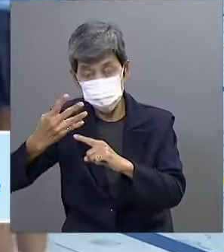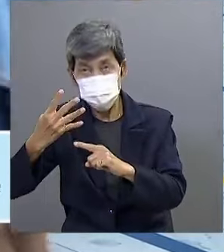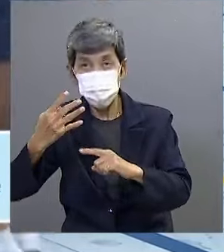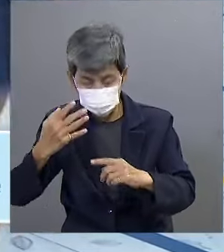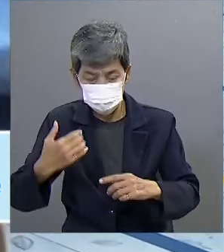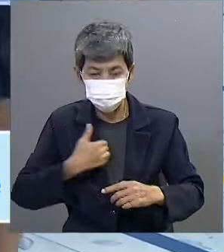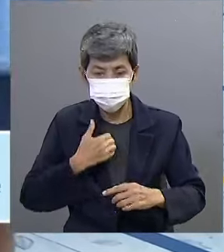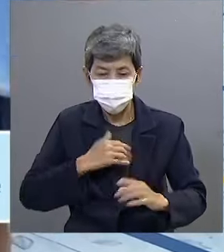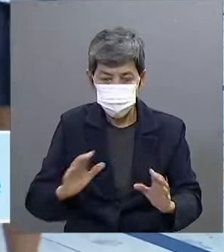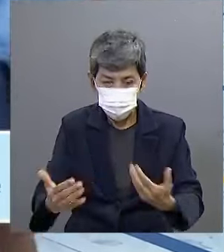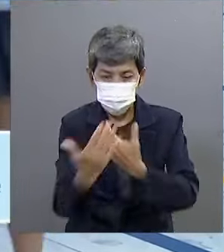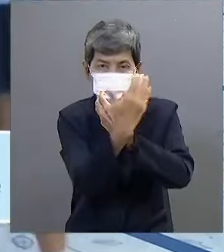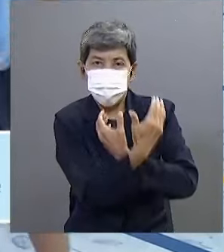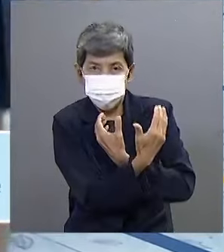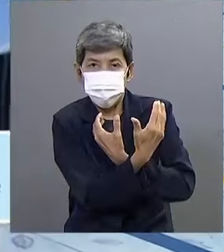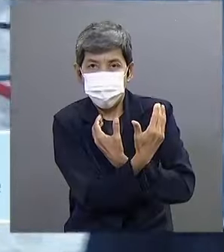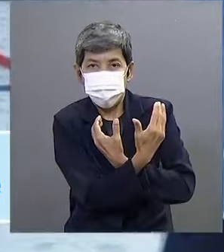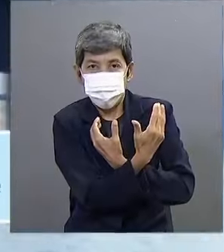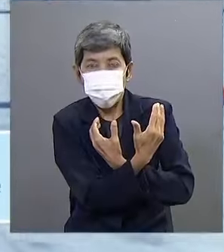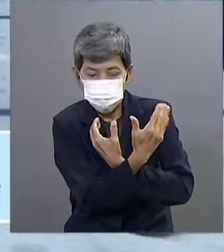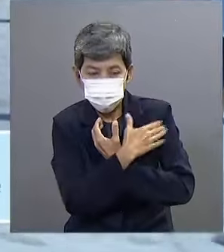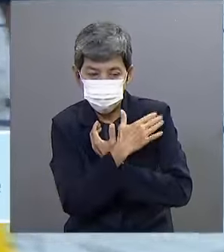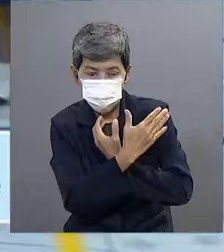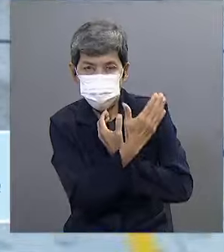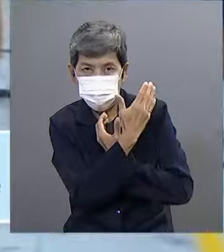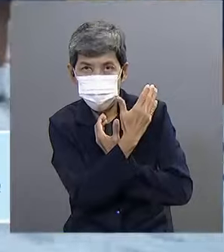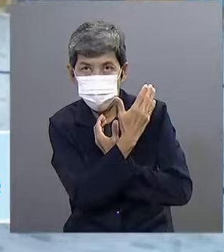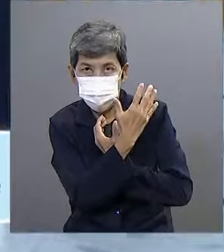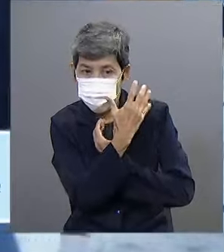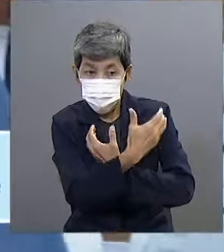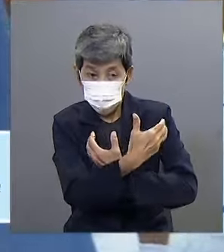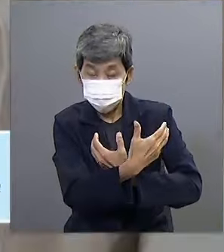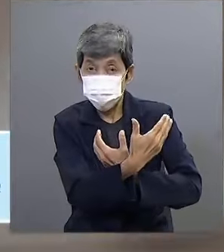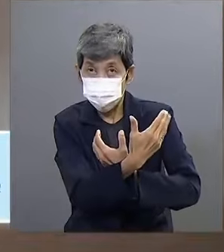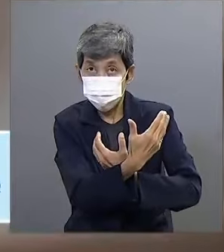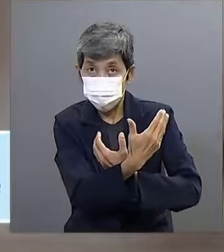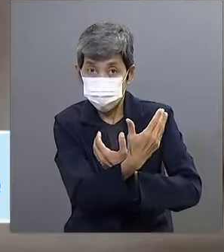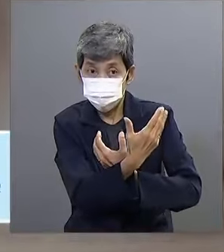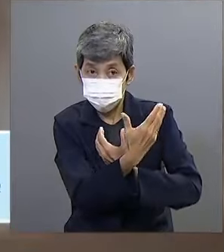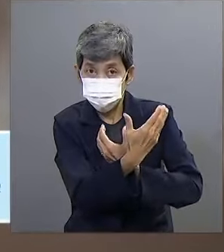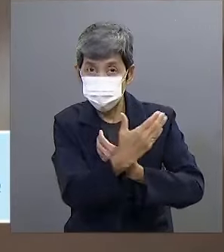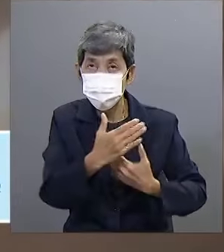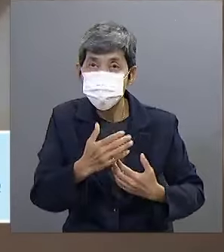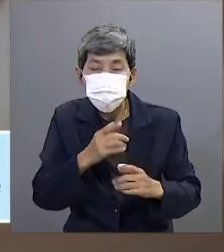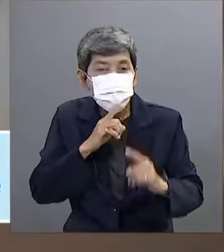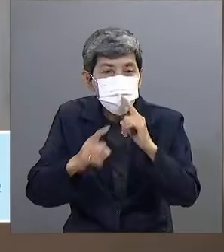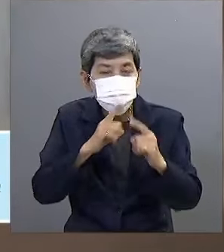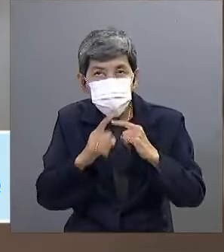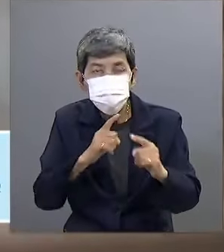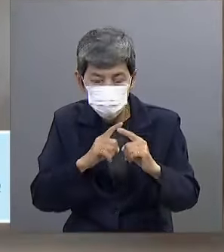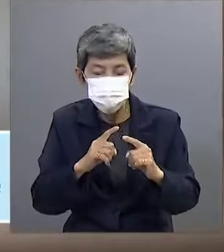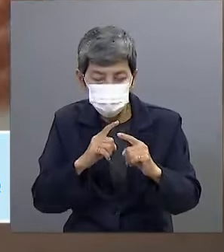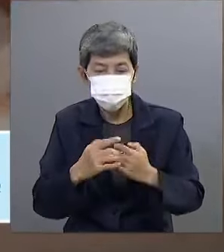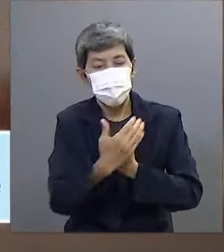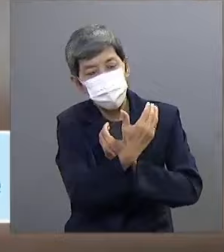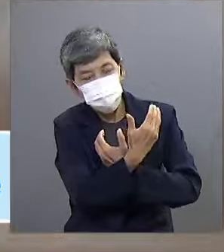าแล้วก็ซัพพอร์ตอยู่ด้านหลังคอค่ะไม่ได้จับอยู่ตลอดแต่ระหว่างนั้นเนี่ยก็พูดคุยกับเขาใช่ค่ะประคองไว้ตลอด ห้ามเหวี่ยง